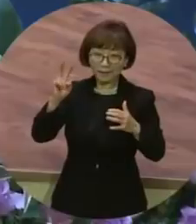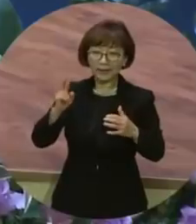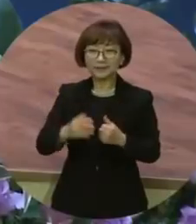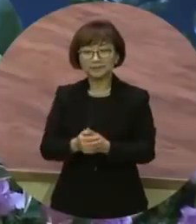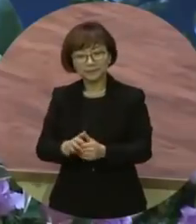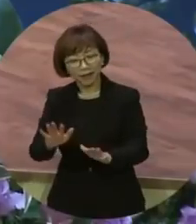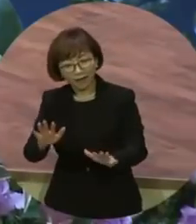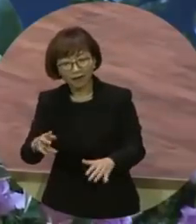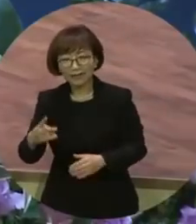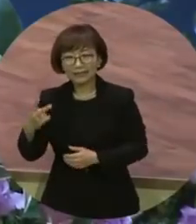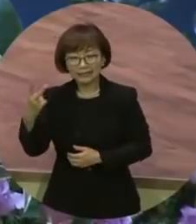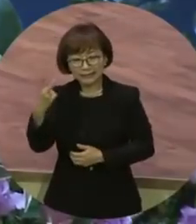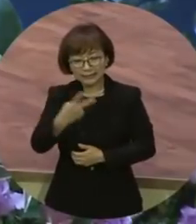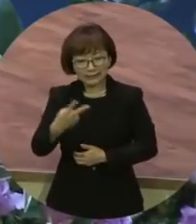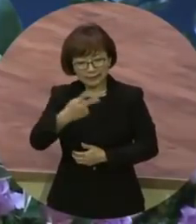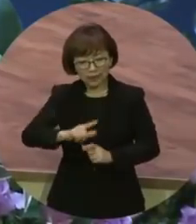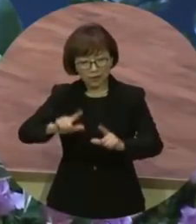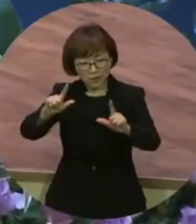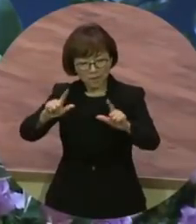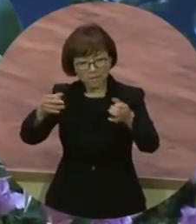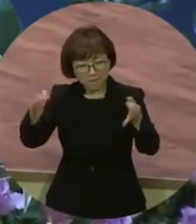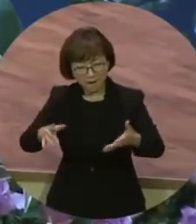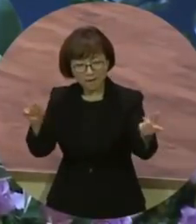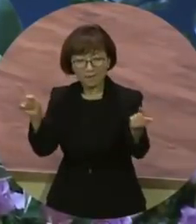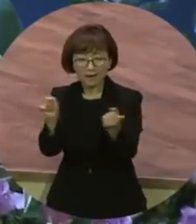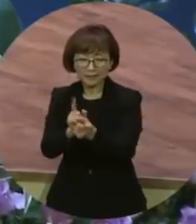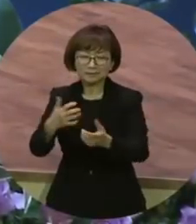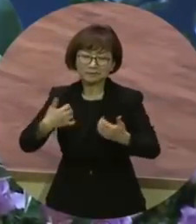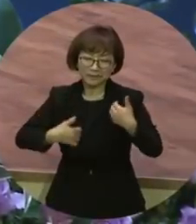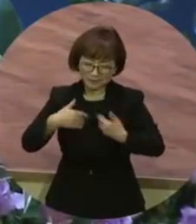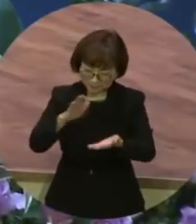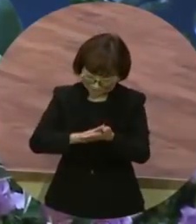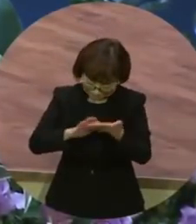아 2000년 만에 뵙겠습니다 하면서 막 얘기를 하면 바울이 뭐라고 할까?